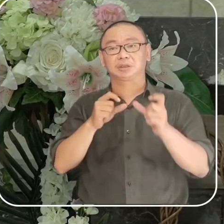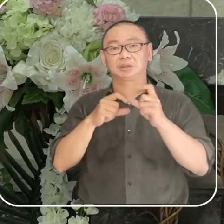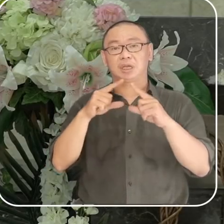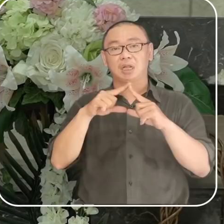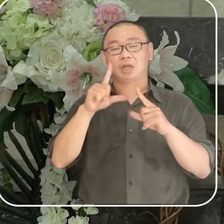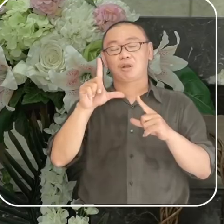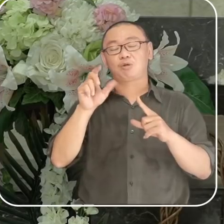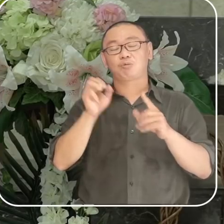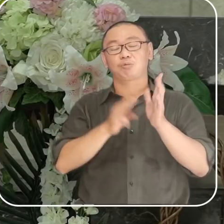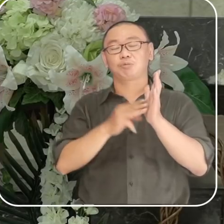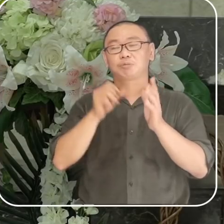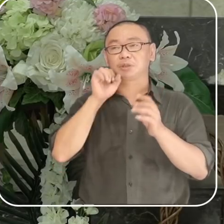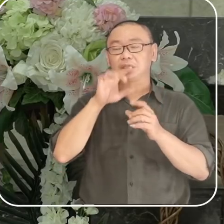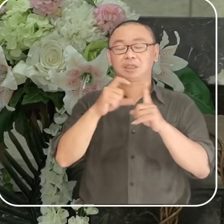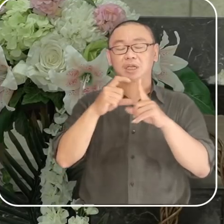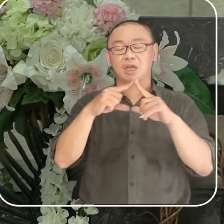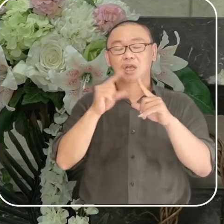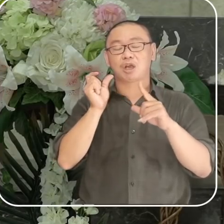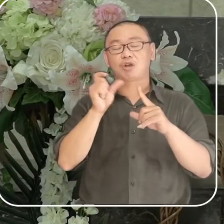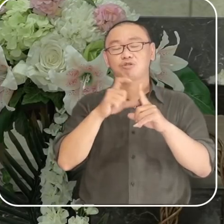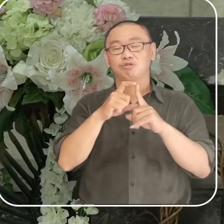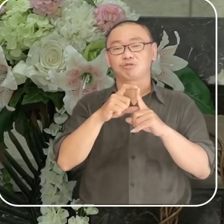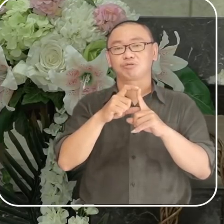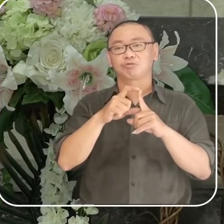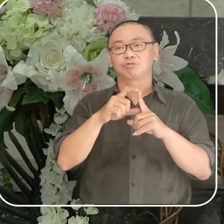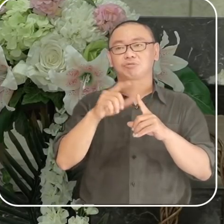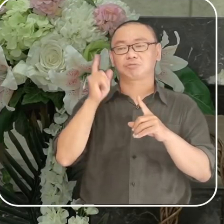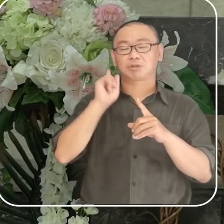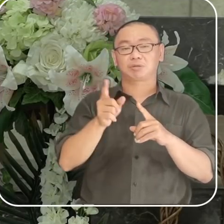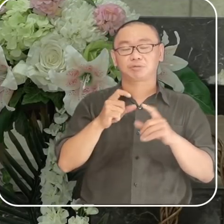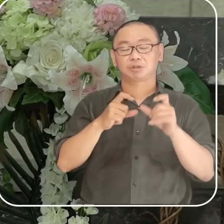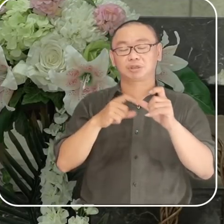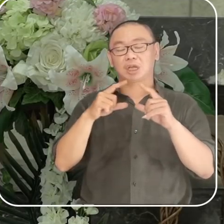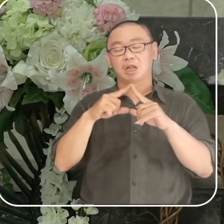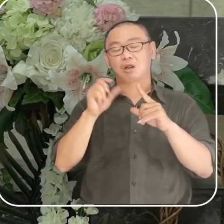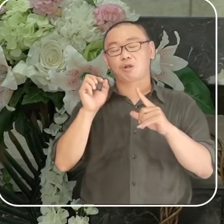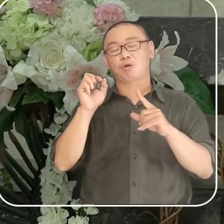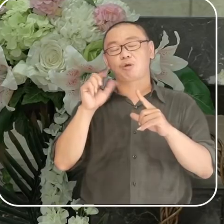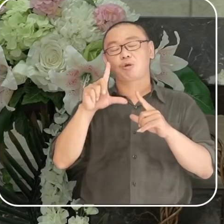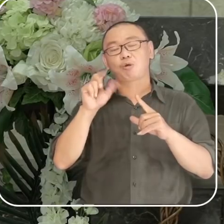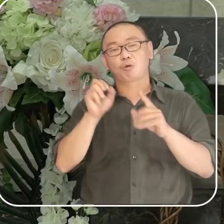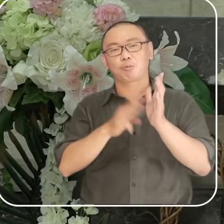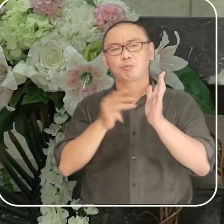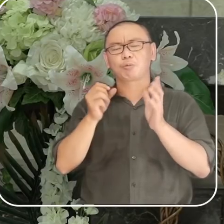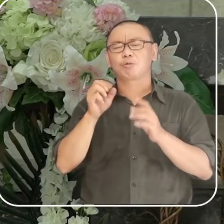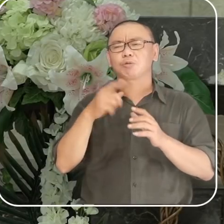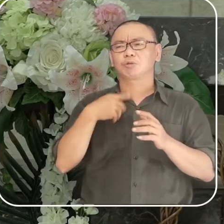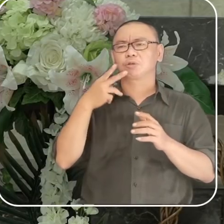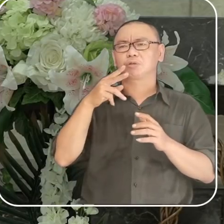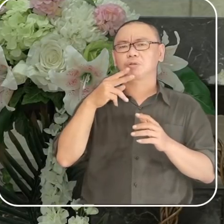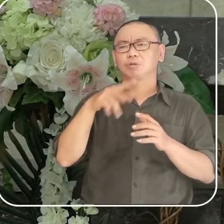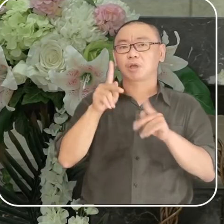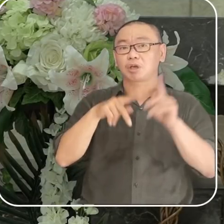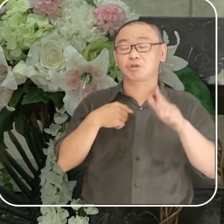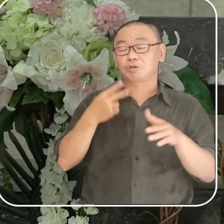Daud kepada Salomo, anaknya yang dikasihinya. Saudara, kalau kita melihat ke belakang